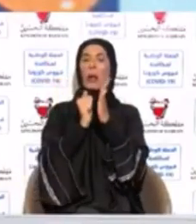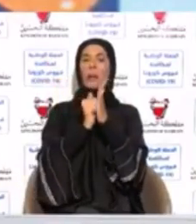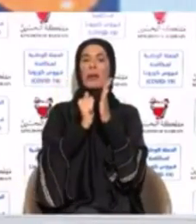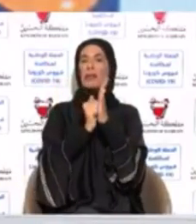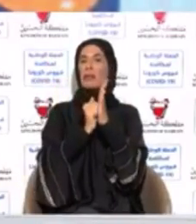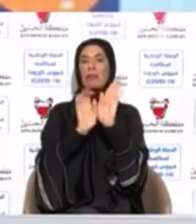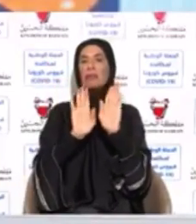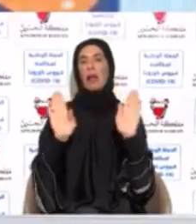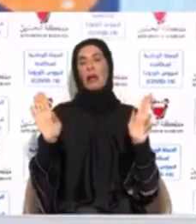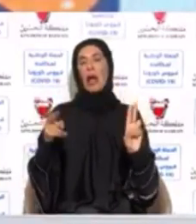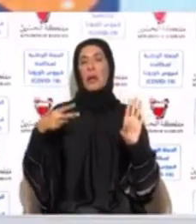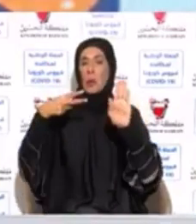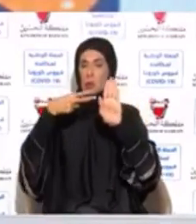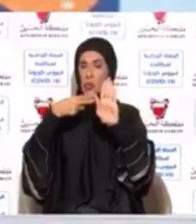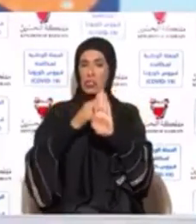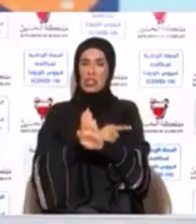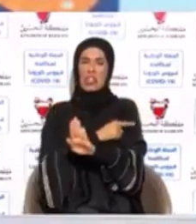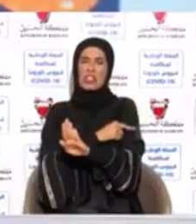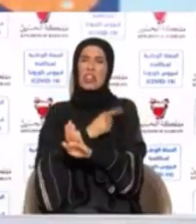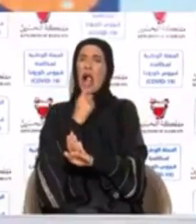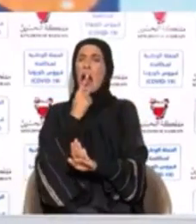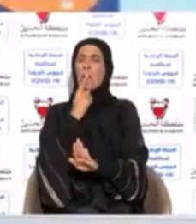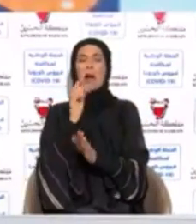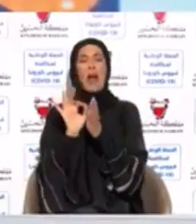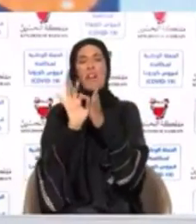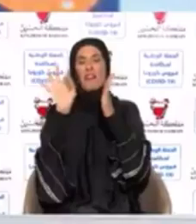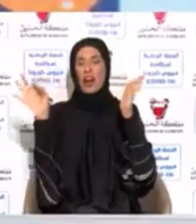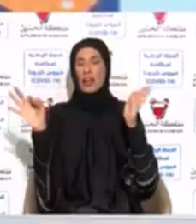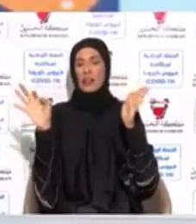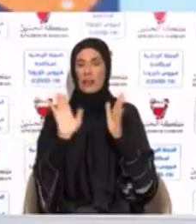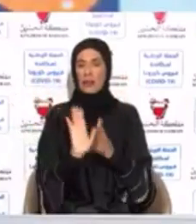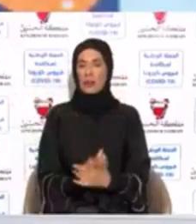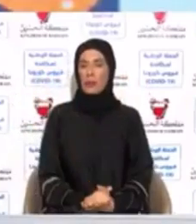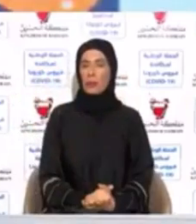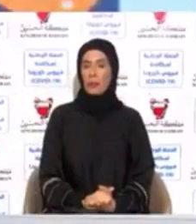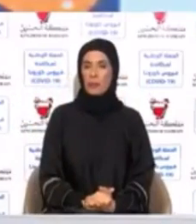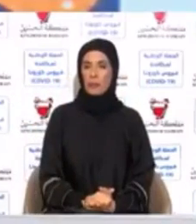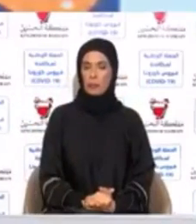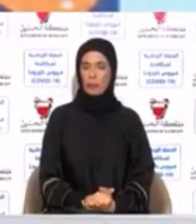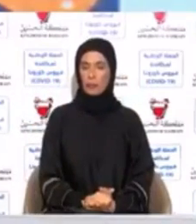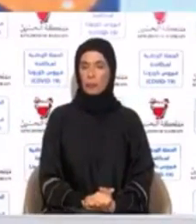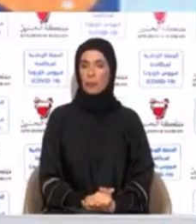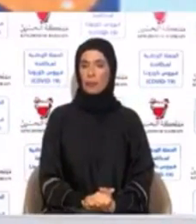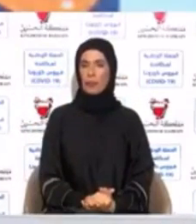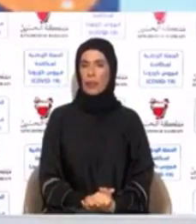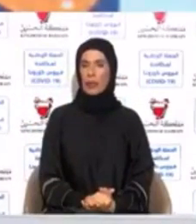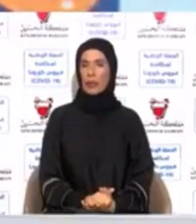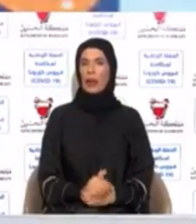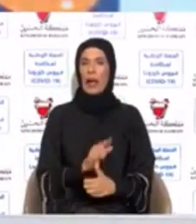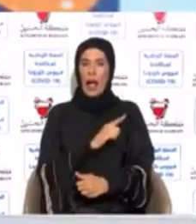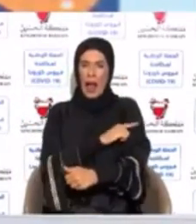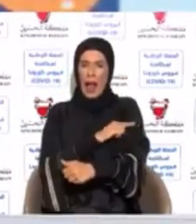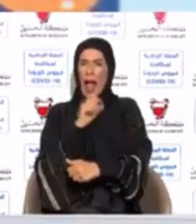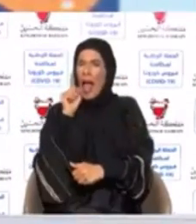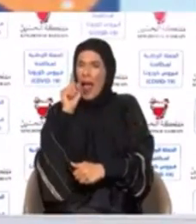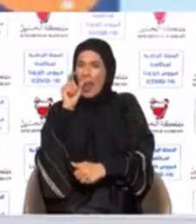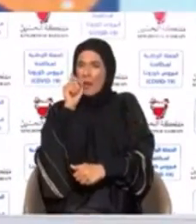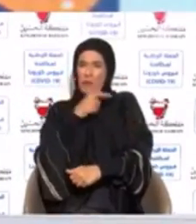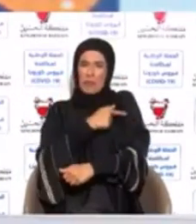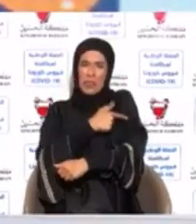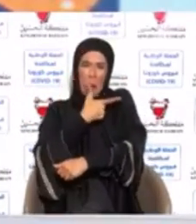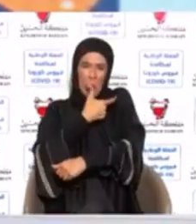خلال 24 ساعة. من ضمن العوارض الثانية اللي الأشخاص كلمونا عنها كانت ألم في موضع الإبرة،